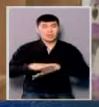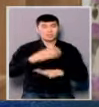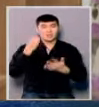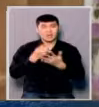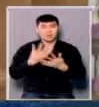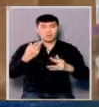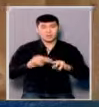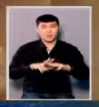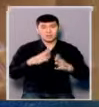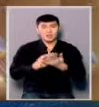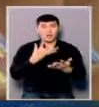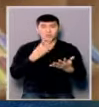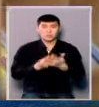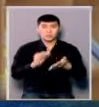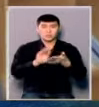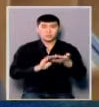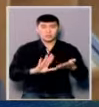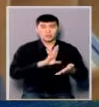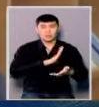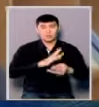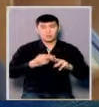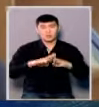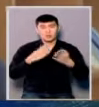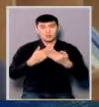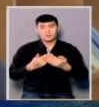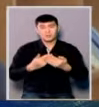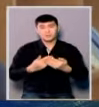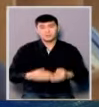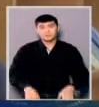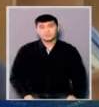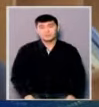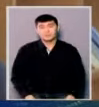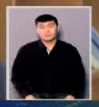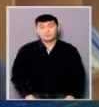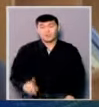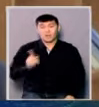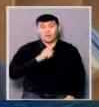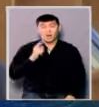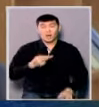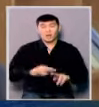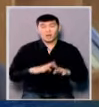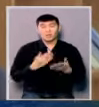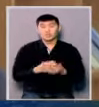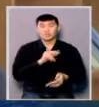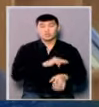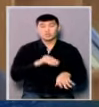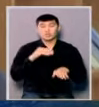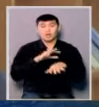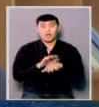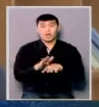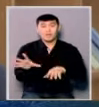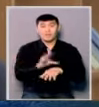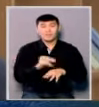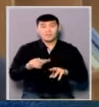деп аталатын мақаласында жазған болатын да, енді сайып келгенде осы біз жасап жатқан жұмыстардың бәрі де